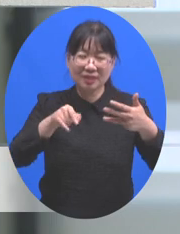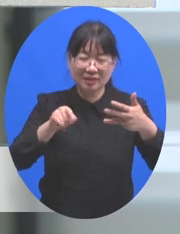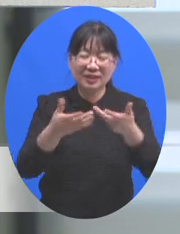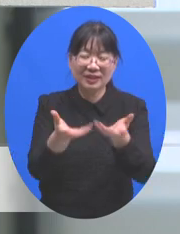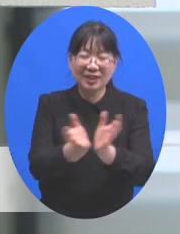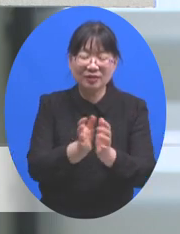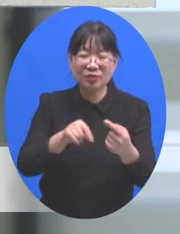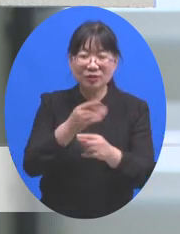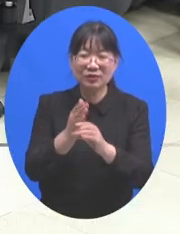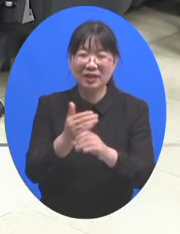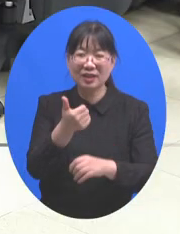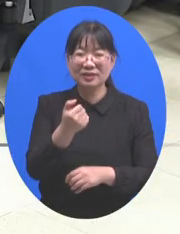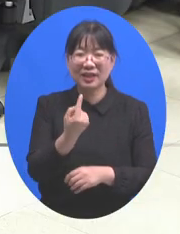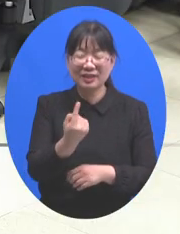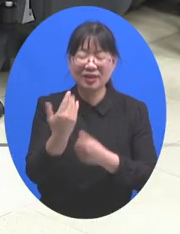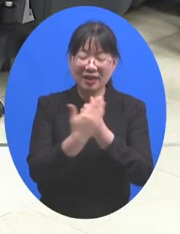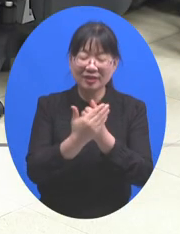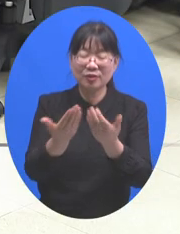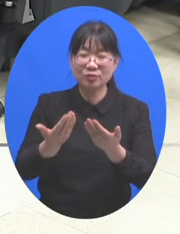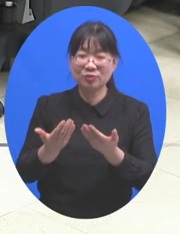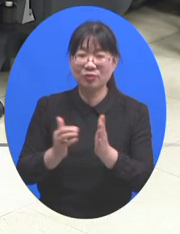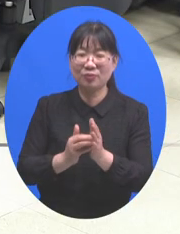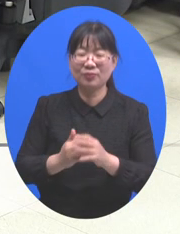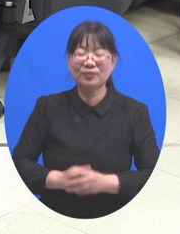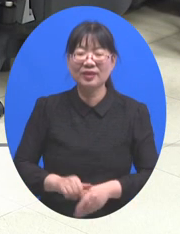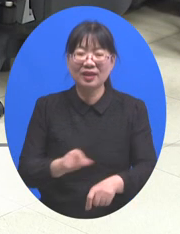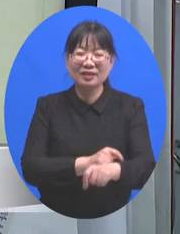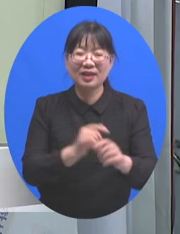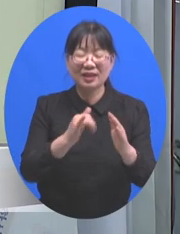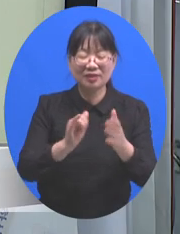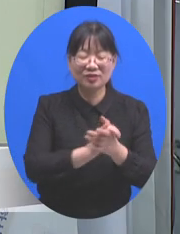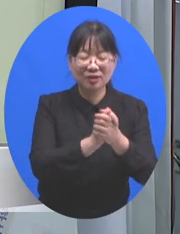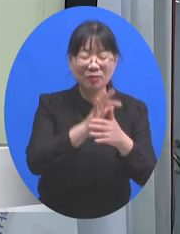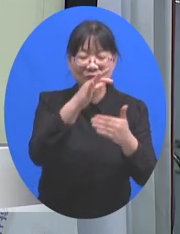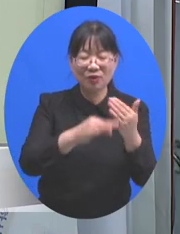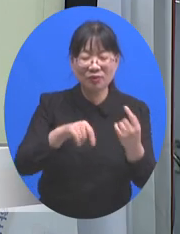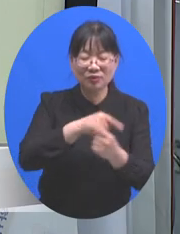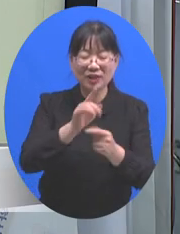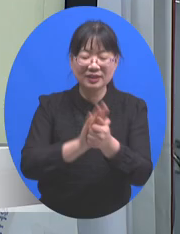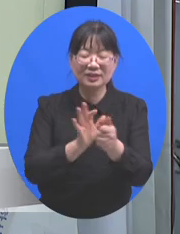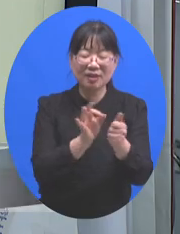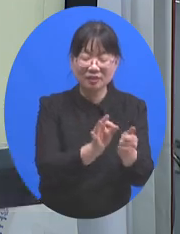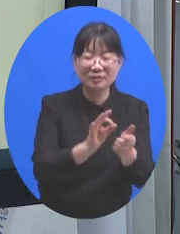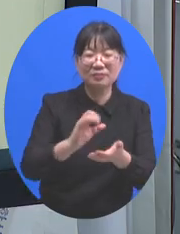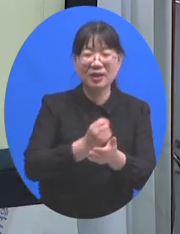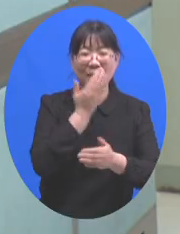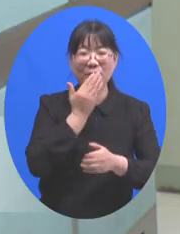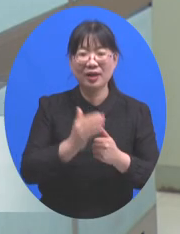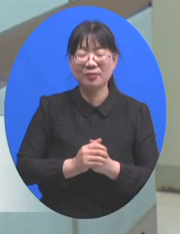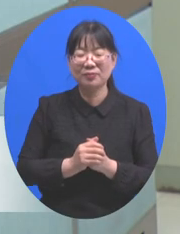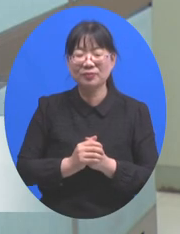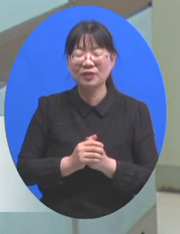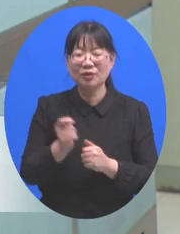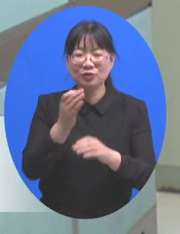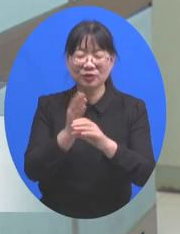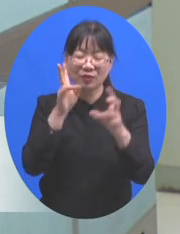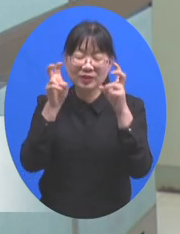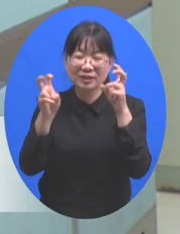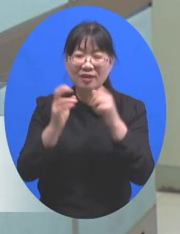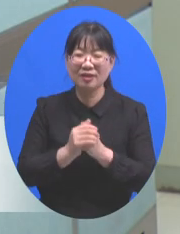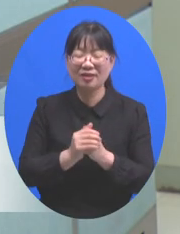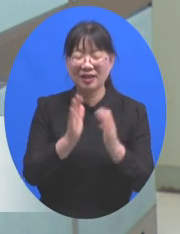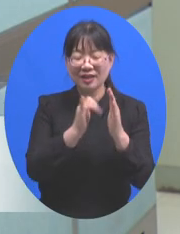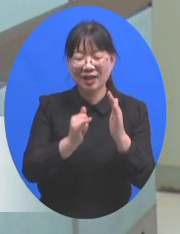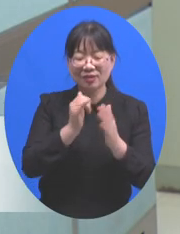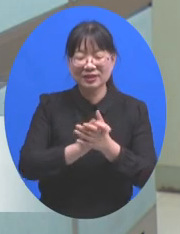중인 51개 항목의 혜택을 누리는데 특히 가족 친화 프로그램 운영 지원금을 받을 수 있습니다. 중소기업들이